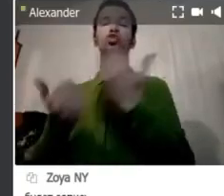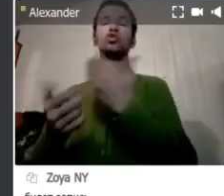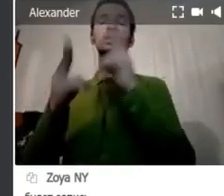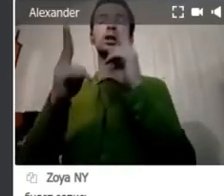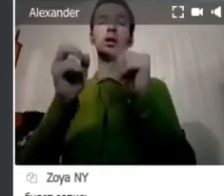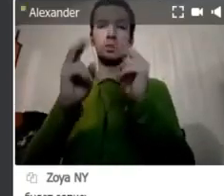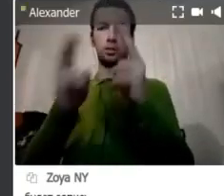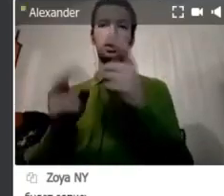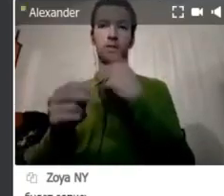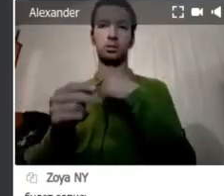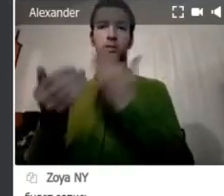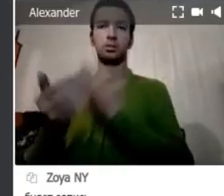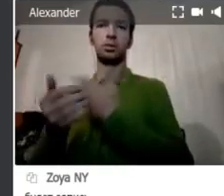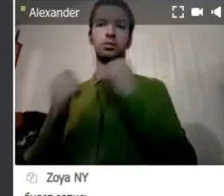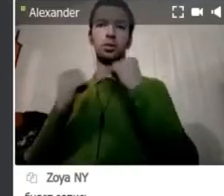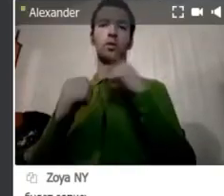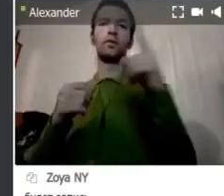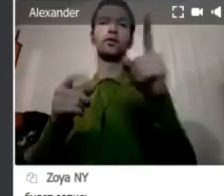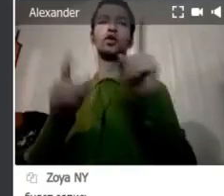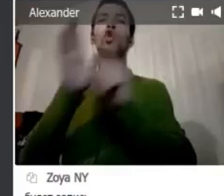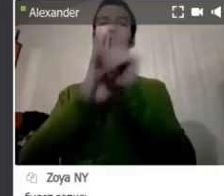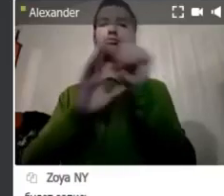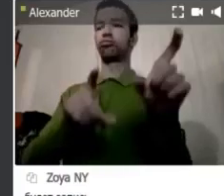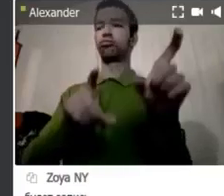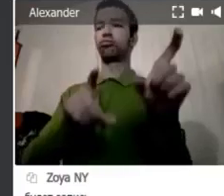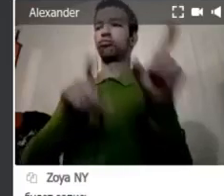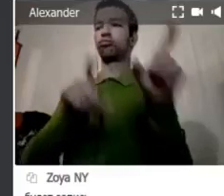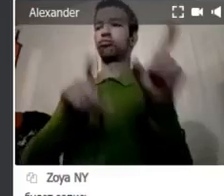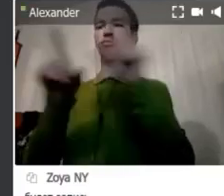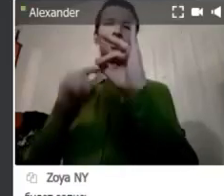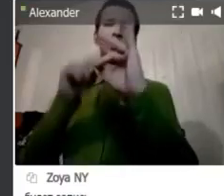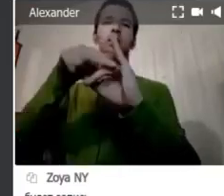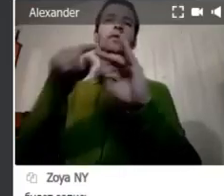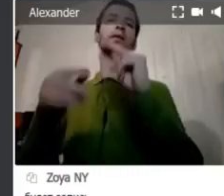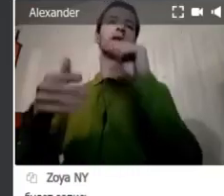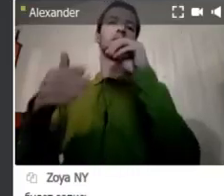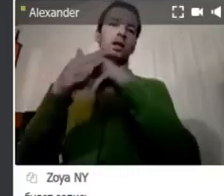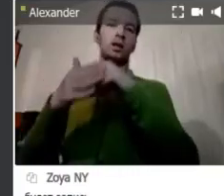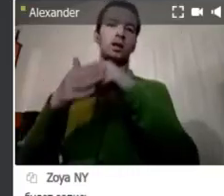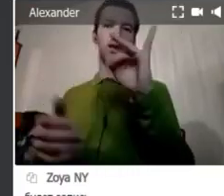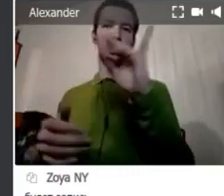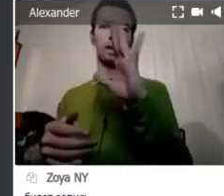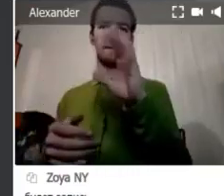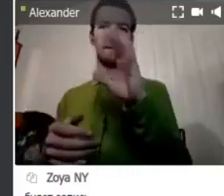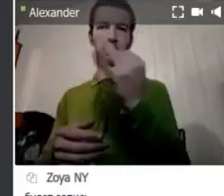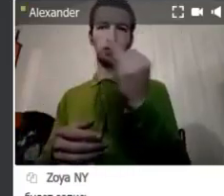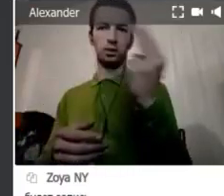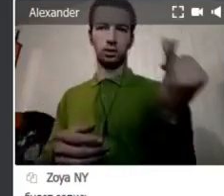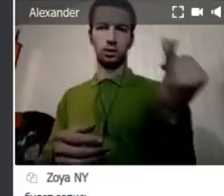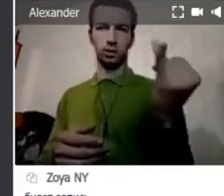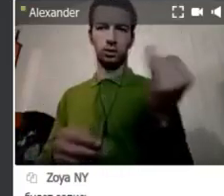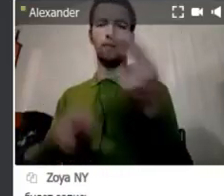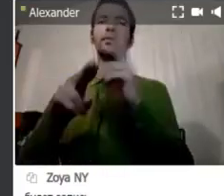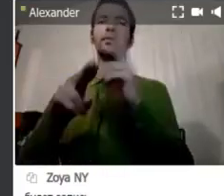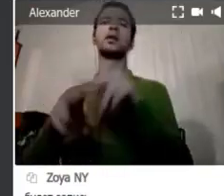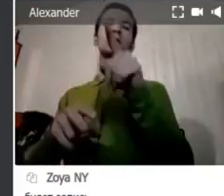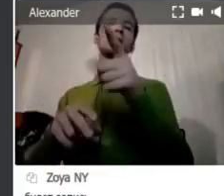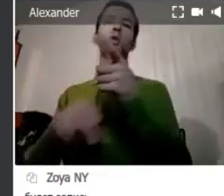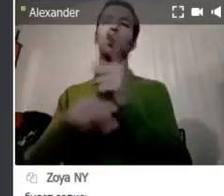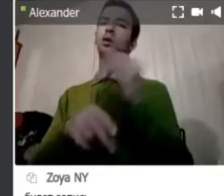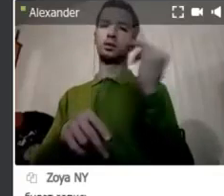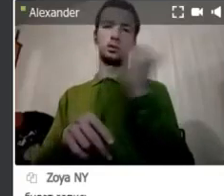мира, но в этом секторе крутится 95% денег всего мира. То есть интересное такое сочетание, да?